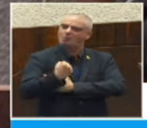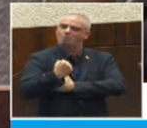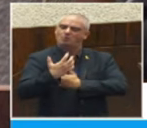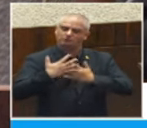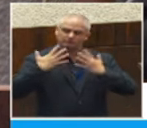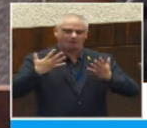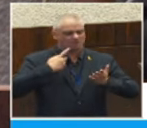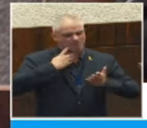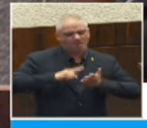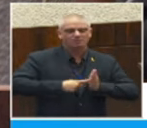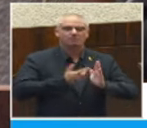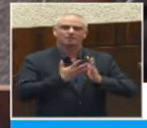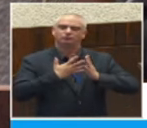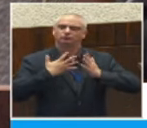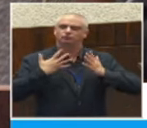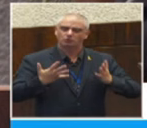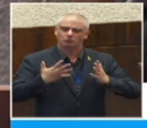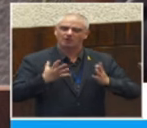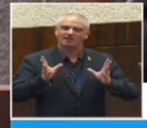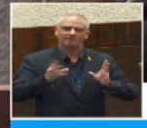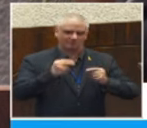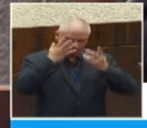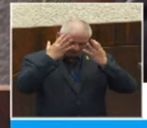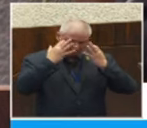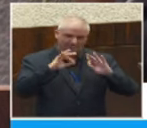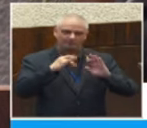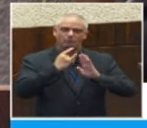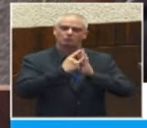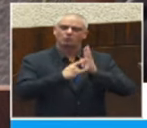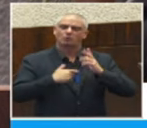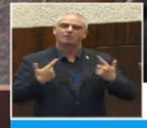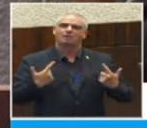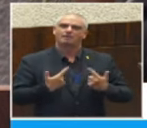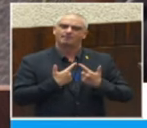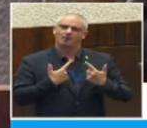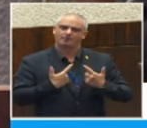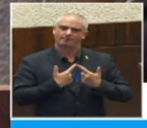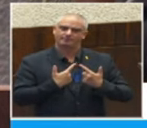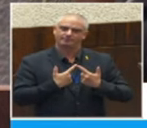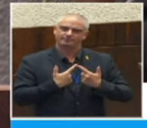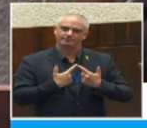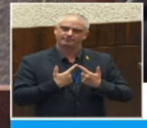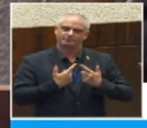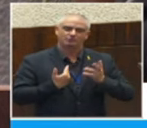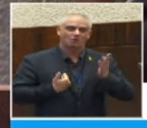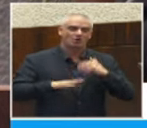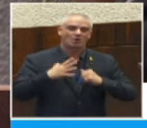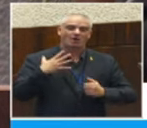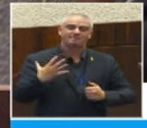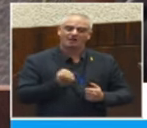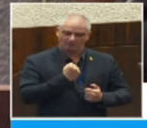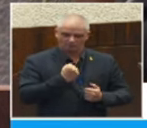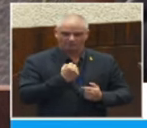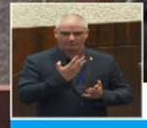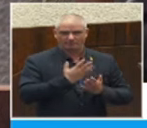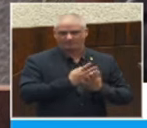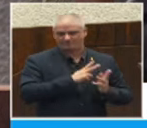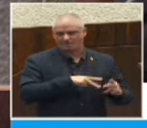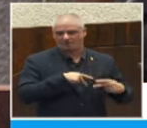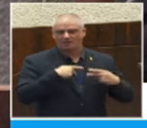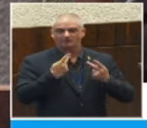גדולה ותוך כיבוד חוקי המלחמה. רוב החטופים שבו, מרביתם